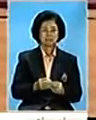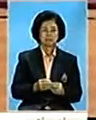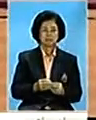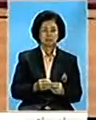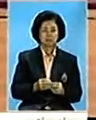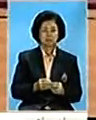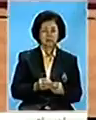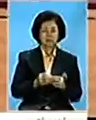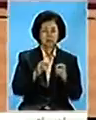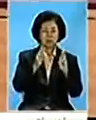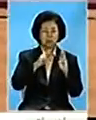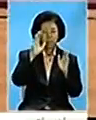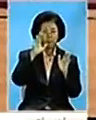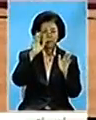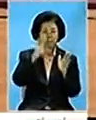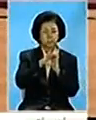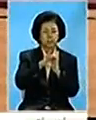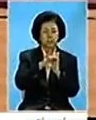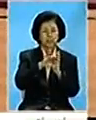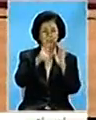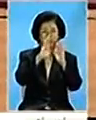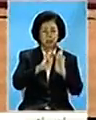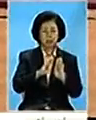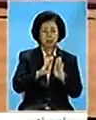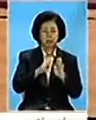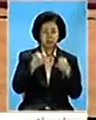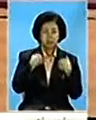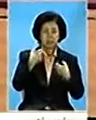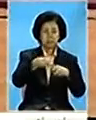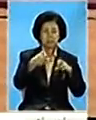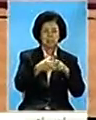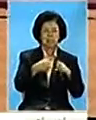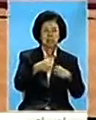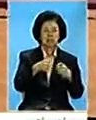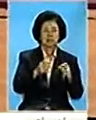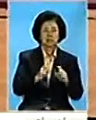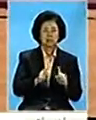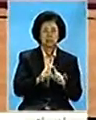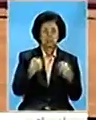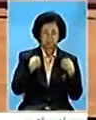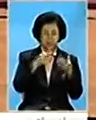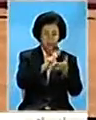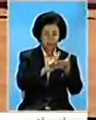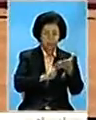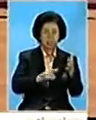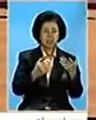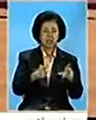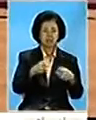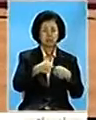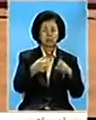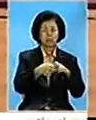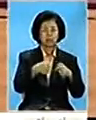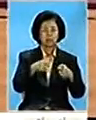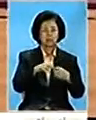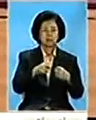รูปแบบนะคะในเรื่องของปัญหาอุปสรรคซึ่งในนี้ก็มีอีกเหมือนกันนะคะว่าเขามีรายงานแล้วในเรื่องของปัญหาอุปสรรค